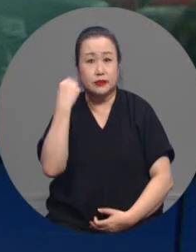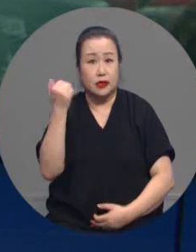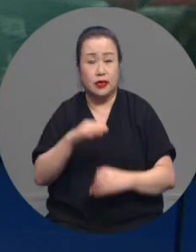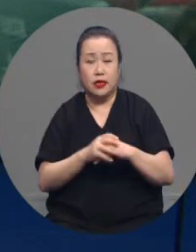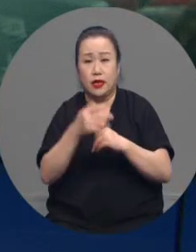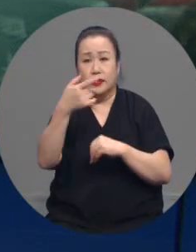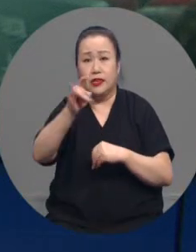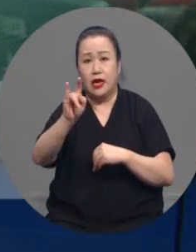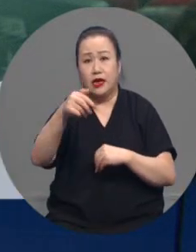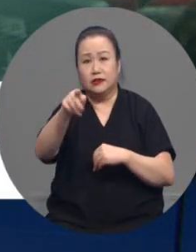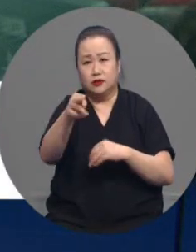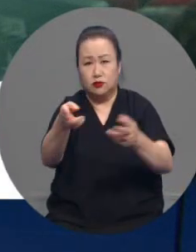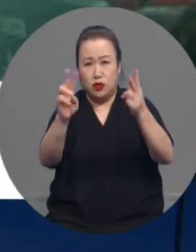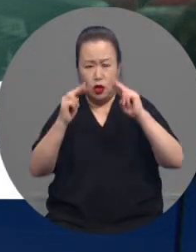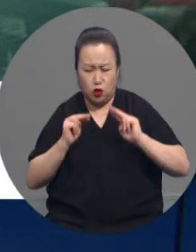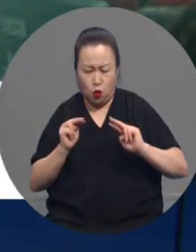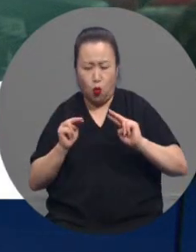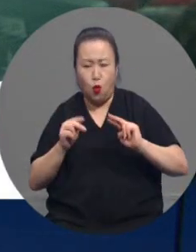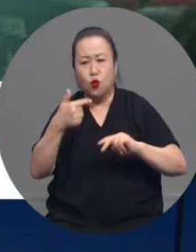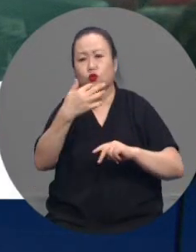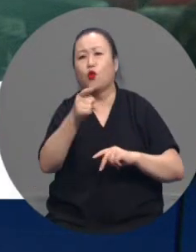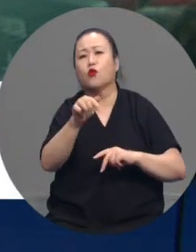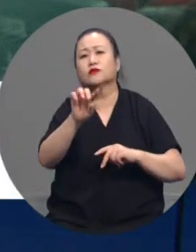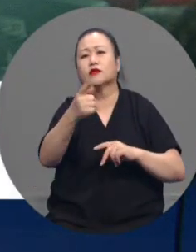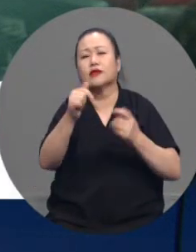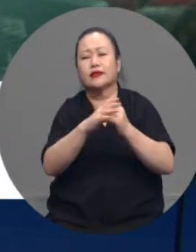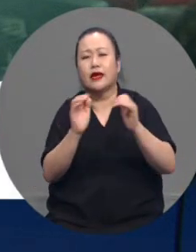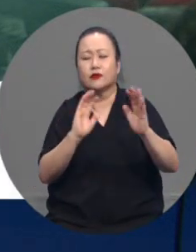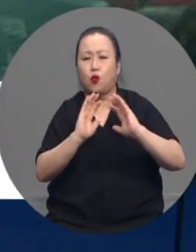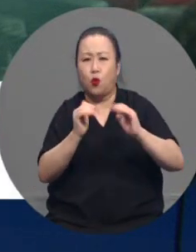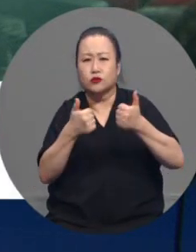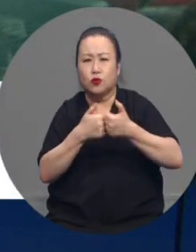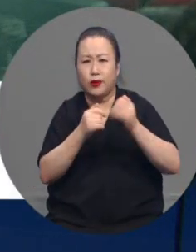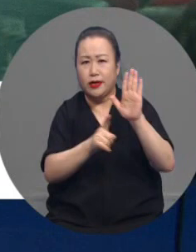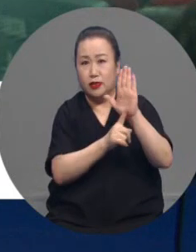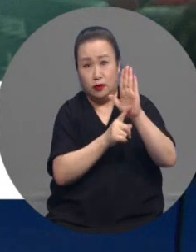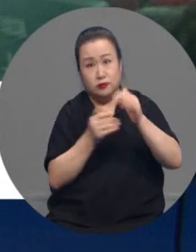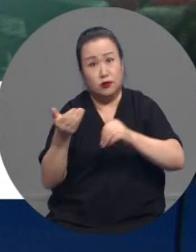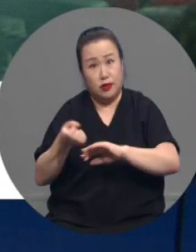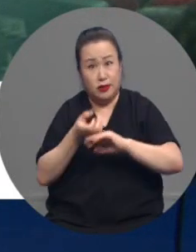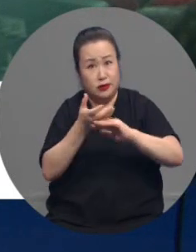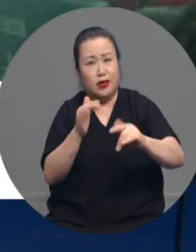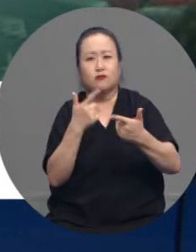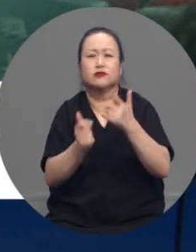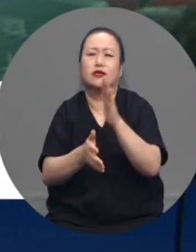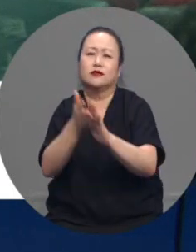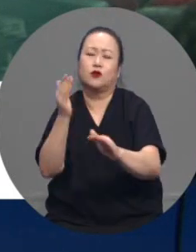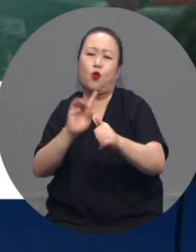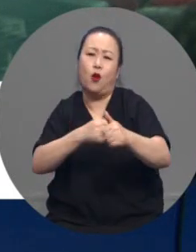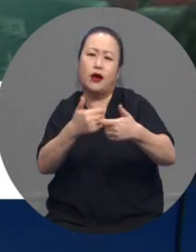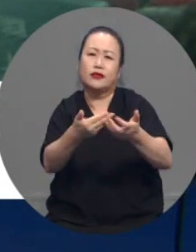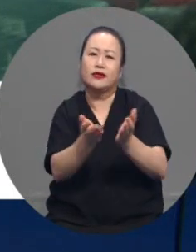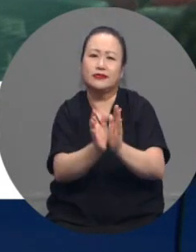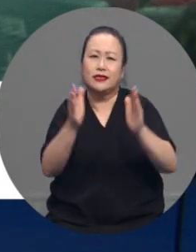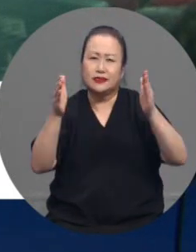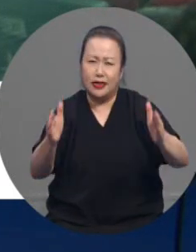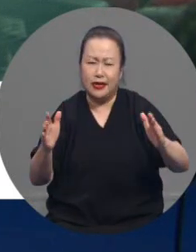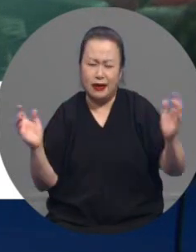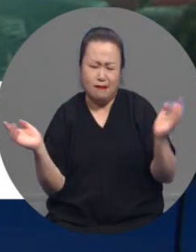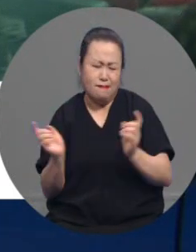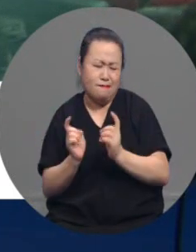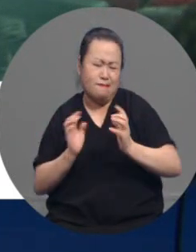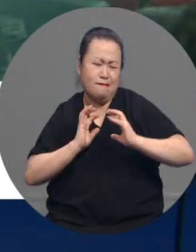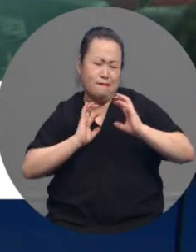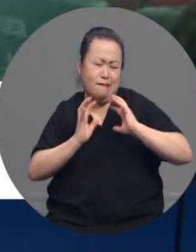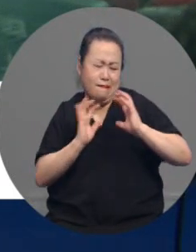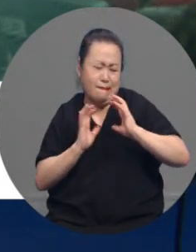이틀 전 대저대교 최종 노선에 대한 공청회가 열렸다는 소식을 전해드렸는데요. 부산시와 환경단체 사이의 공방이